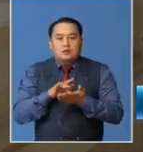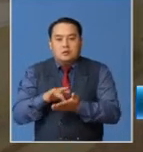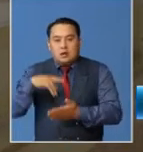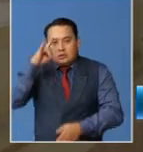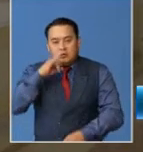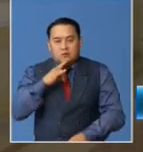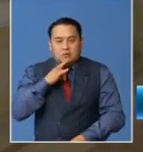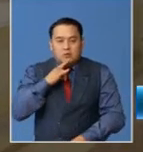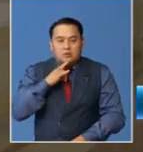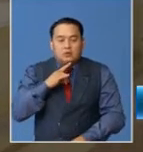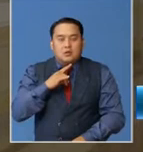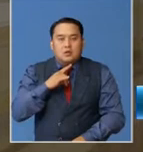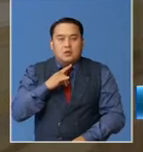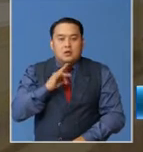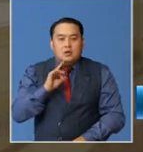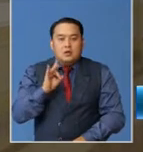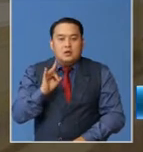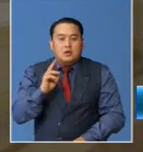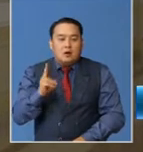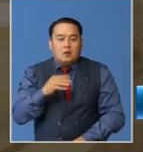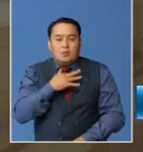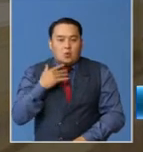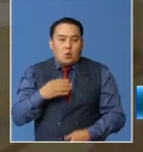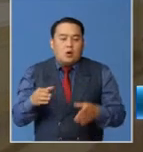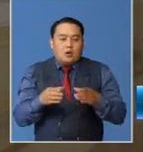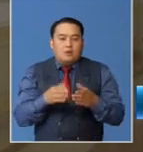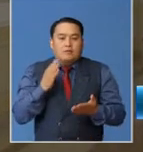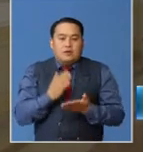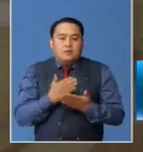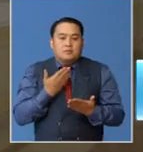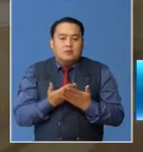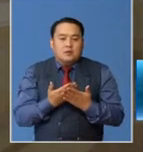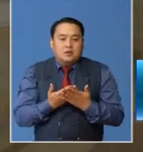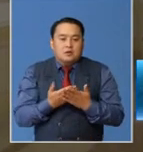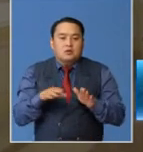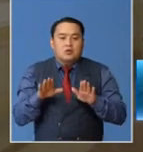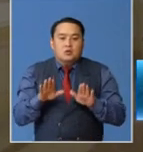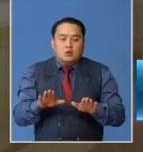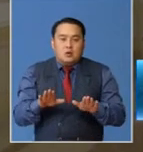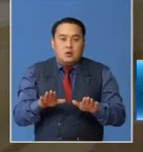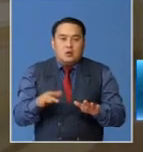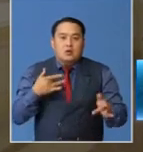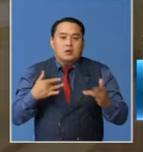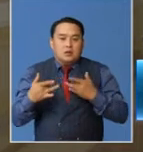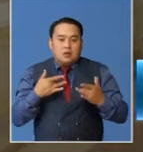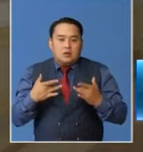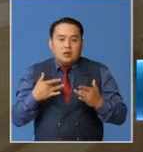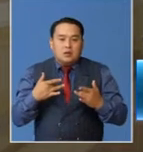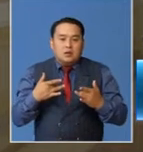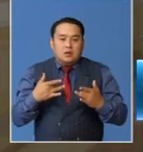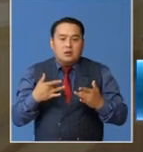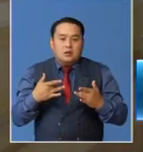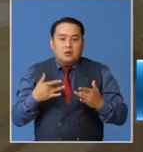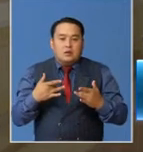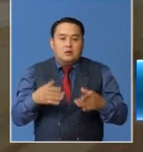А вообще очень много коллективов. То есть, если, допустим, взять только театр, там,